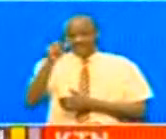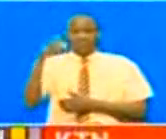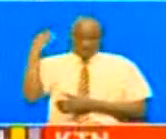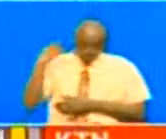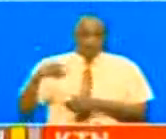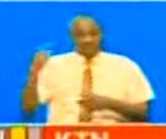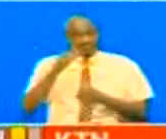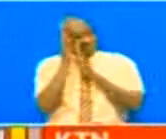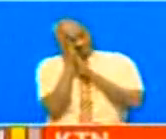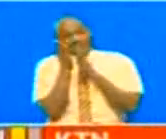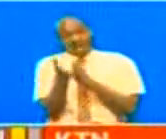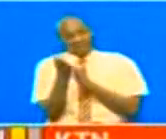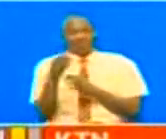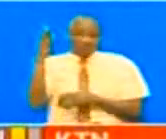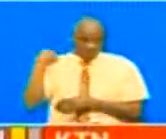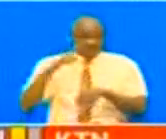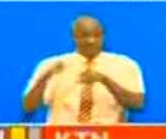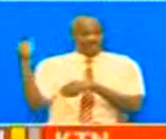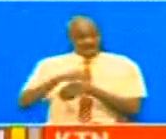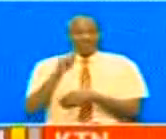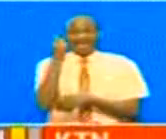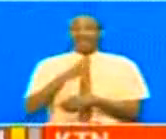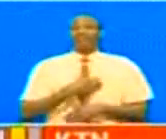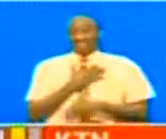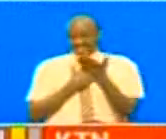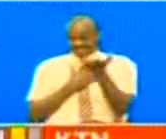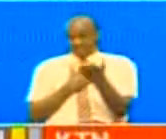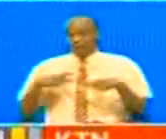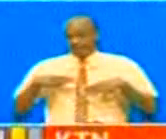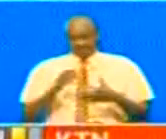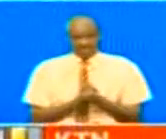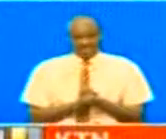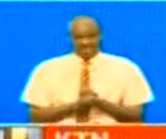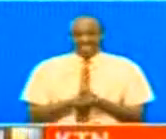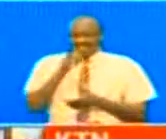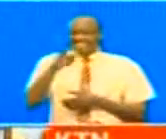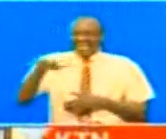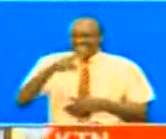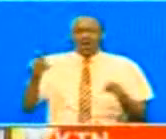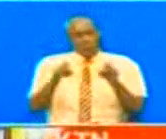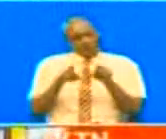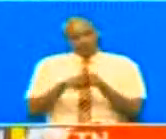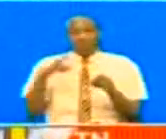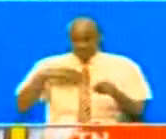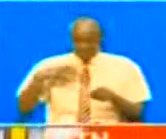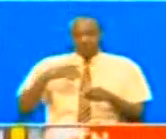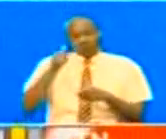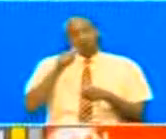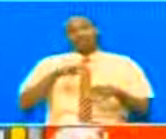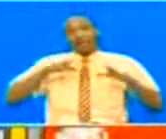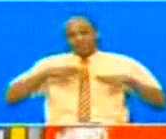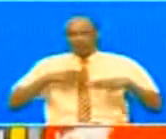na kulala katika chumba hiki walipokuwa Kenya kwa matembezi. Ingwasi pia imeathiriwa na kuingiliwa na wafugaji wa jamii ya